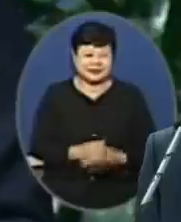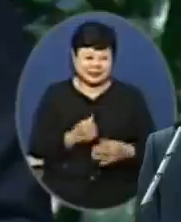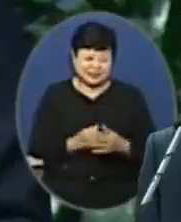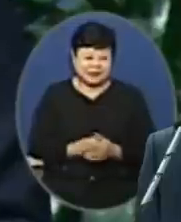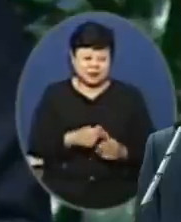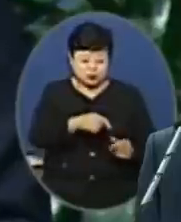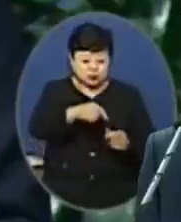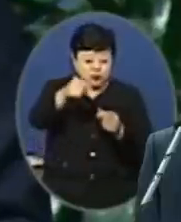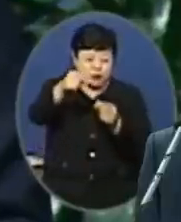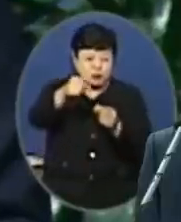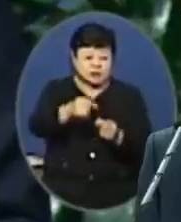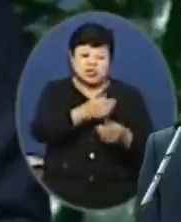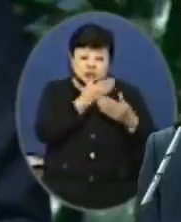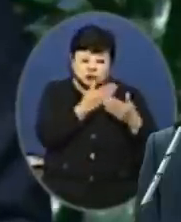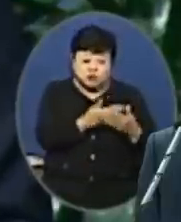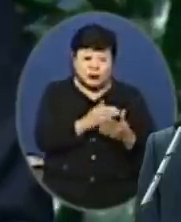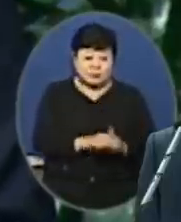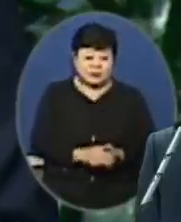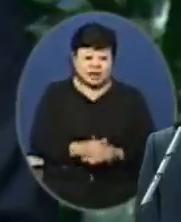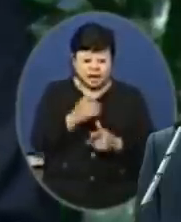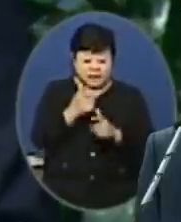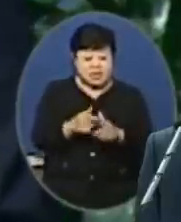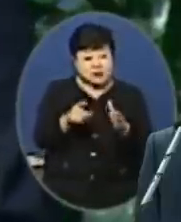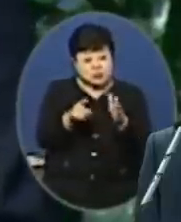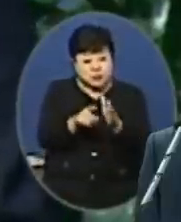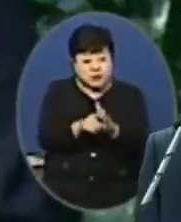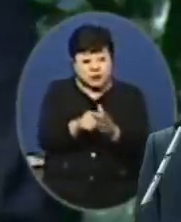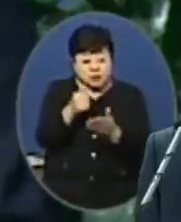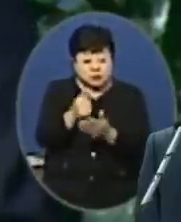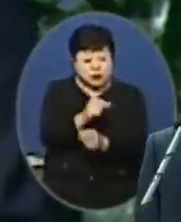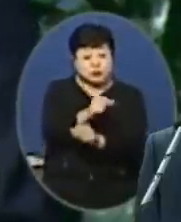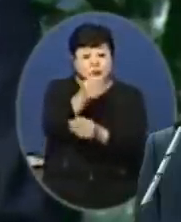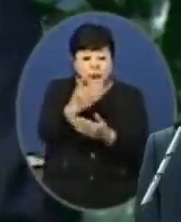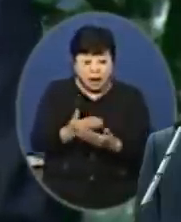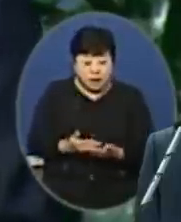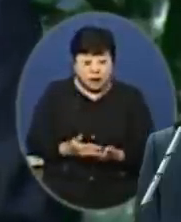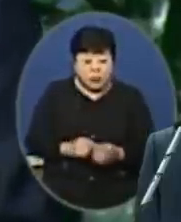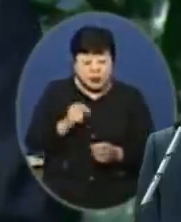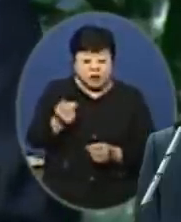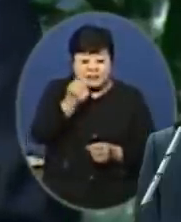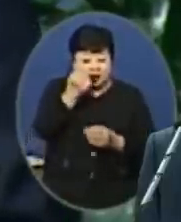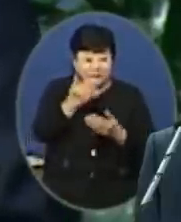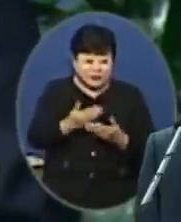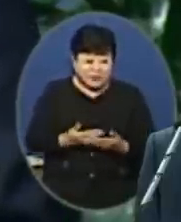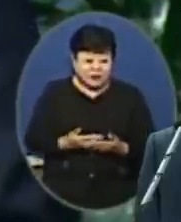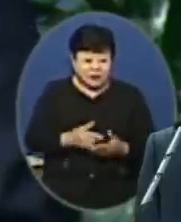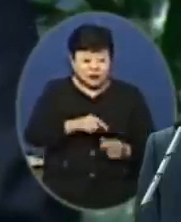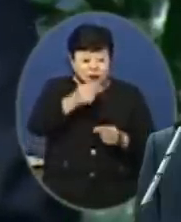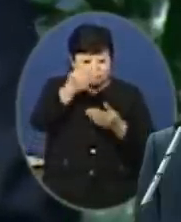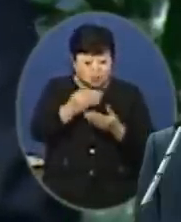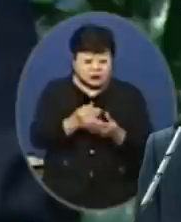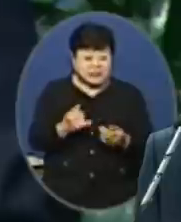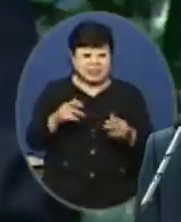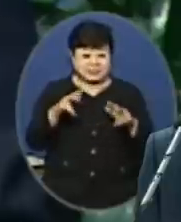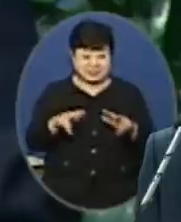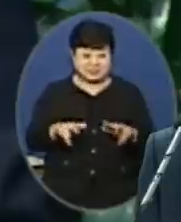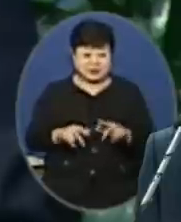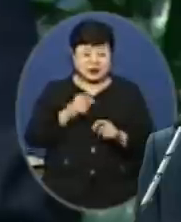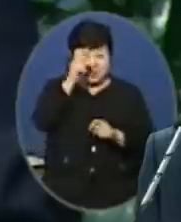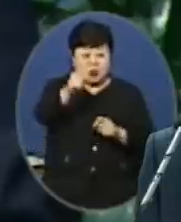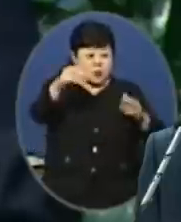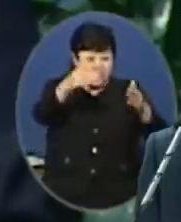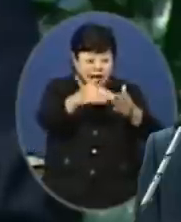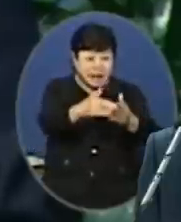때문에 구원이 중요하지요. 예수 믿고 죄사함 받고 영생을 얻어 구원 얻은 사람은 지금부터